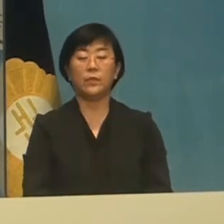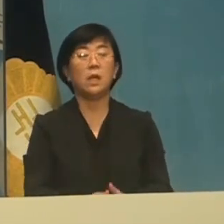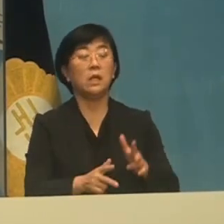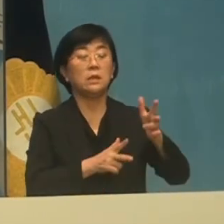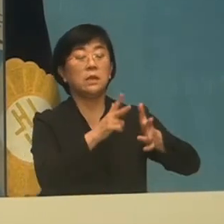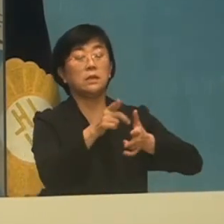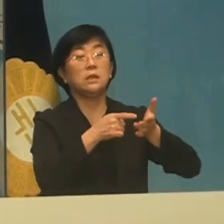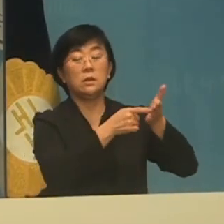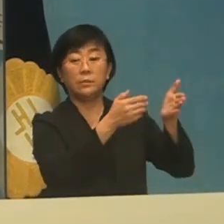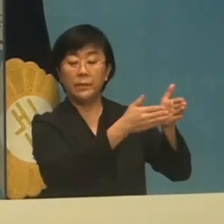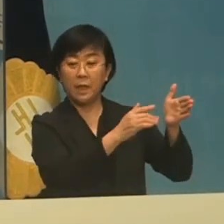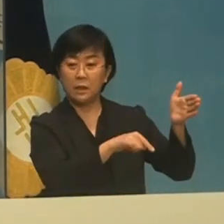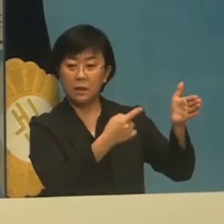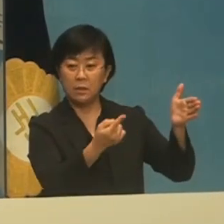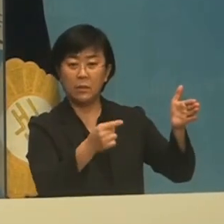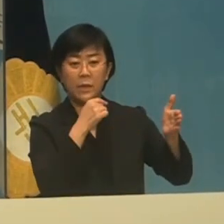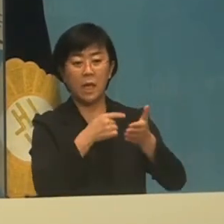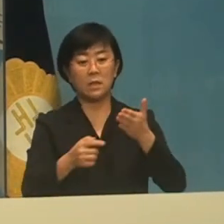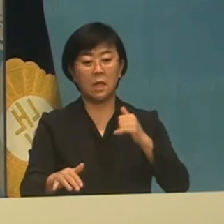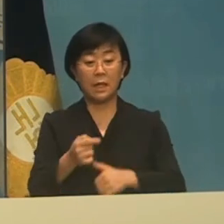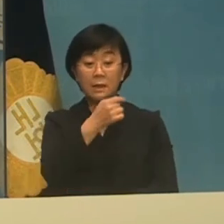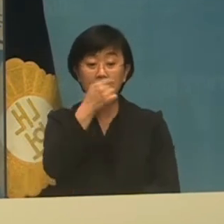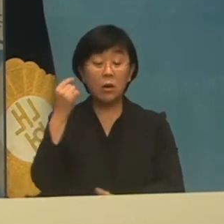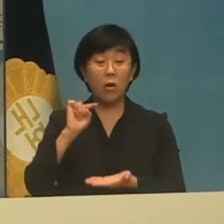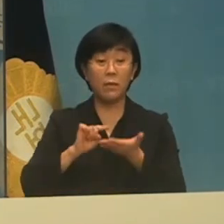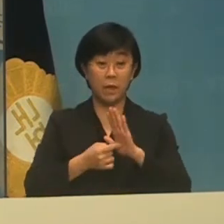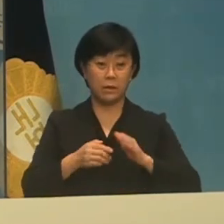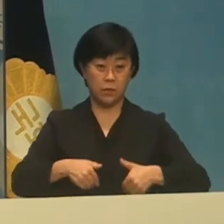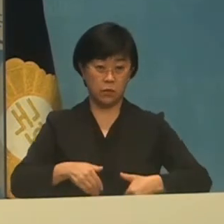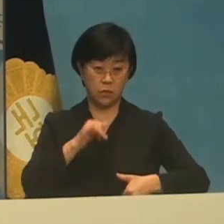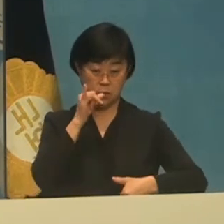산재를 신청하면 피해자가 입증해야 했지만